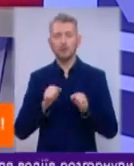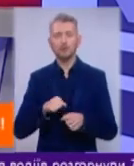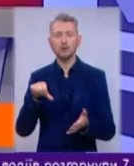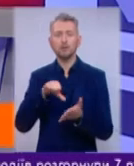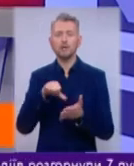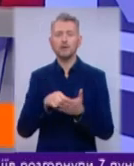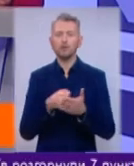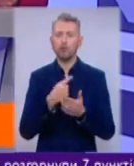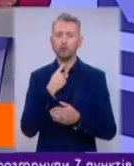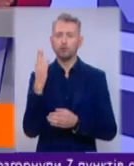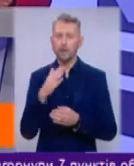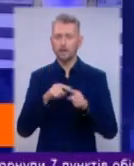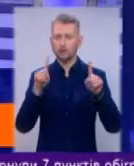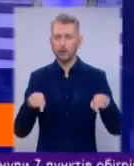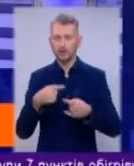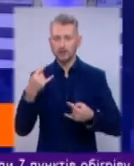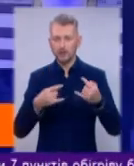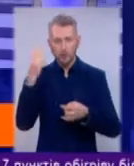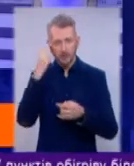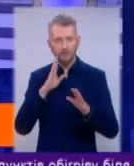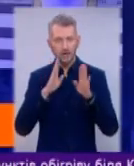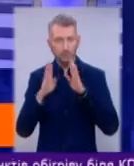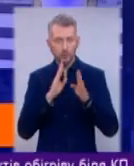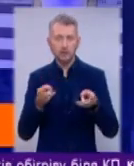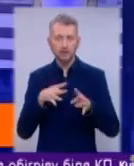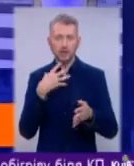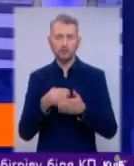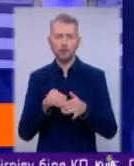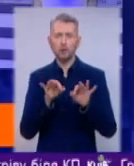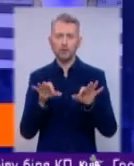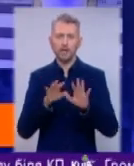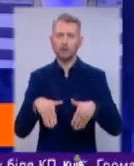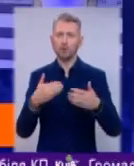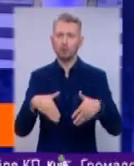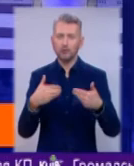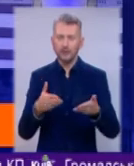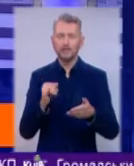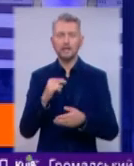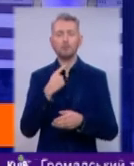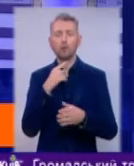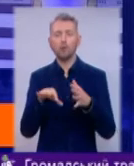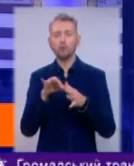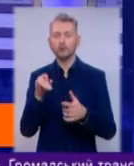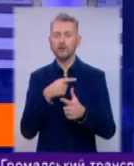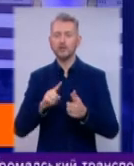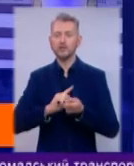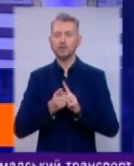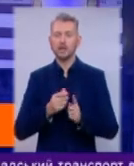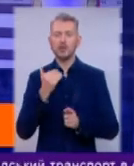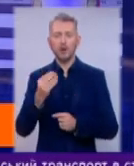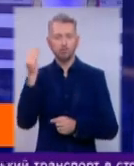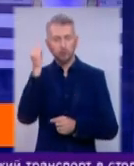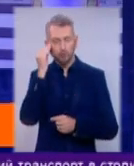голосування на сторінці телеканалу «Київ» у Фейсбуці, залишайте там свої коментарі і пропозиції, і проголосуйте, чи змінить, на вашу